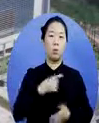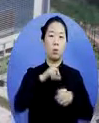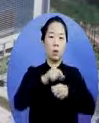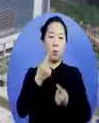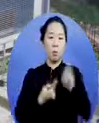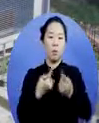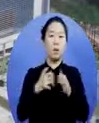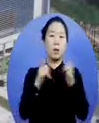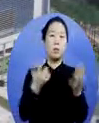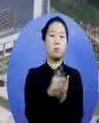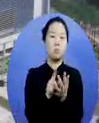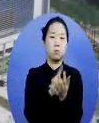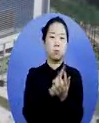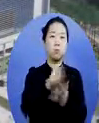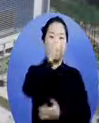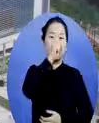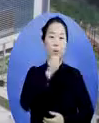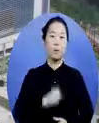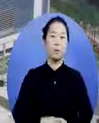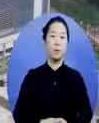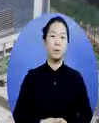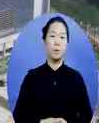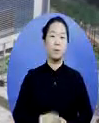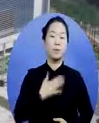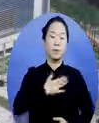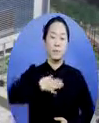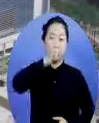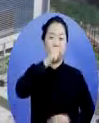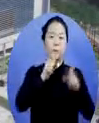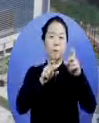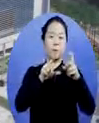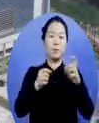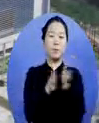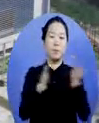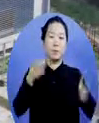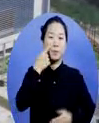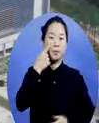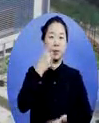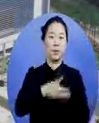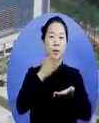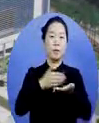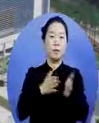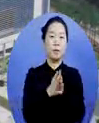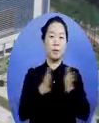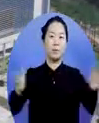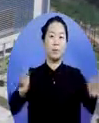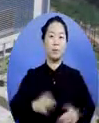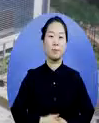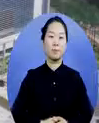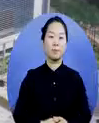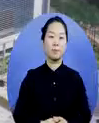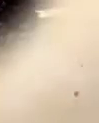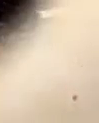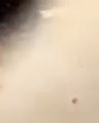보다는 사람들과 함께하는 시간을 늘리는 게 좋다고 합니다 기분좋은 11월 시작하시기 바랍니다 천안 뉴스 시작하겠습니다